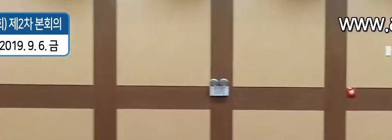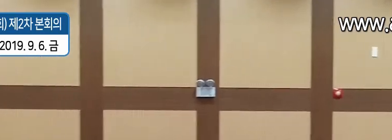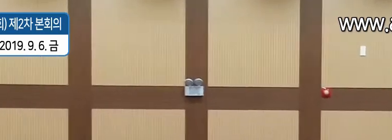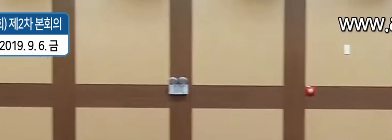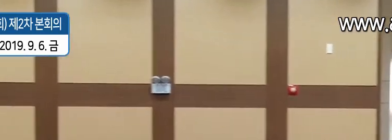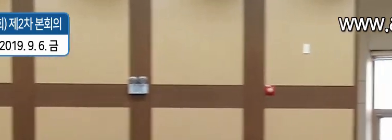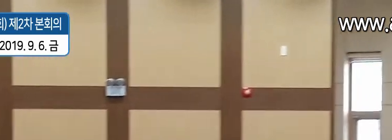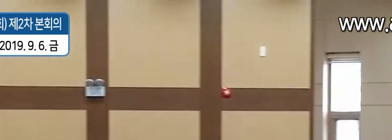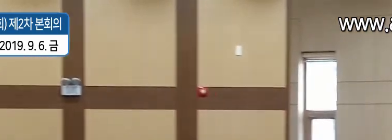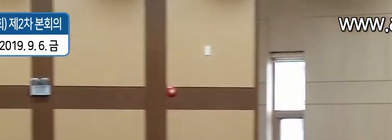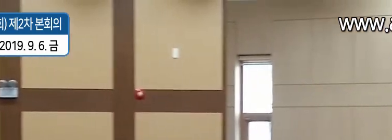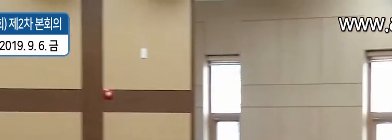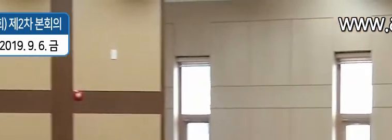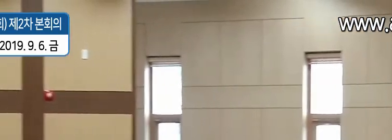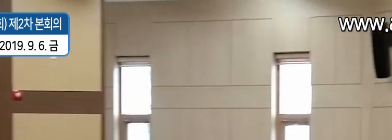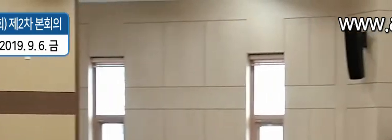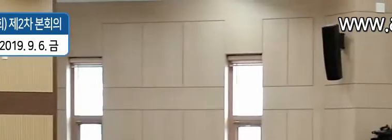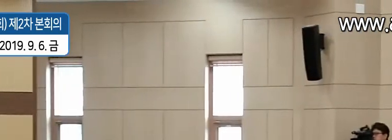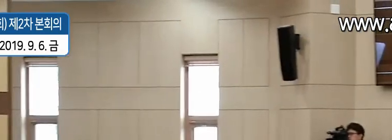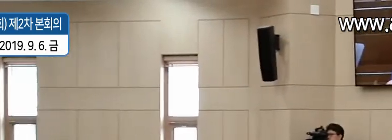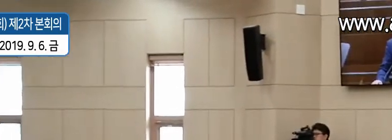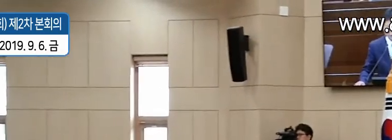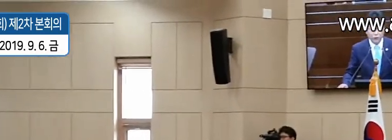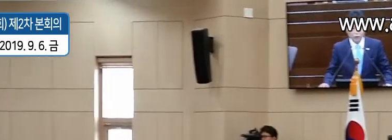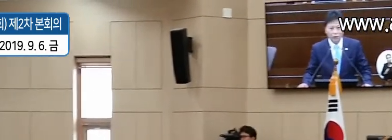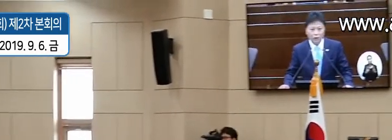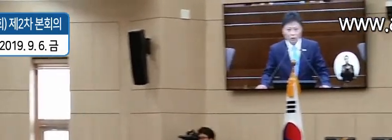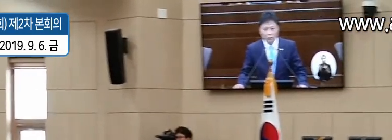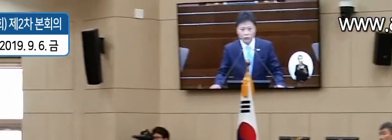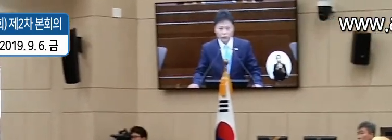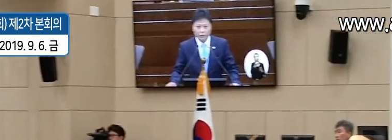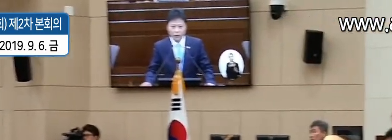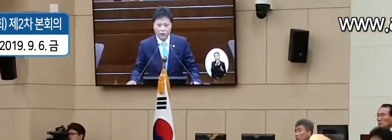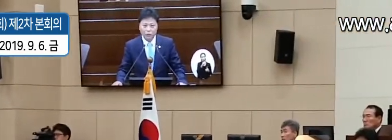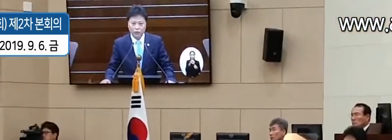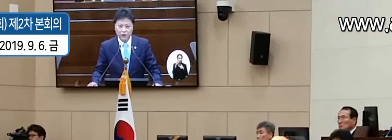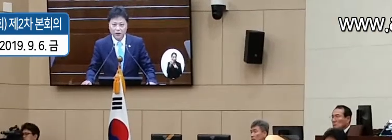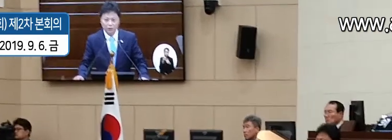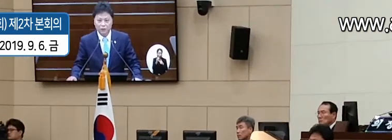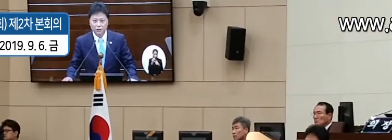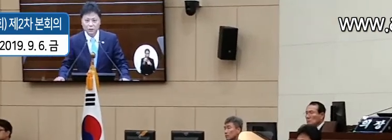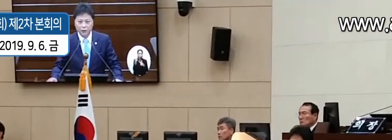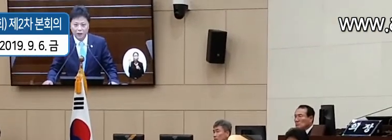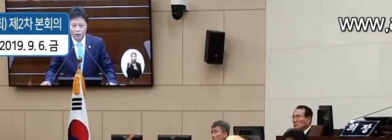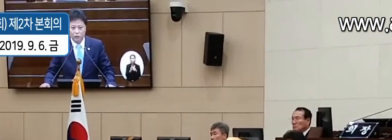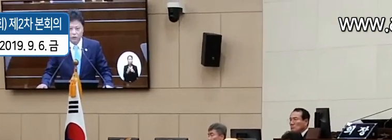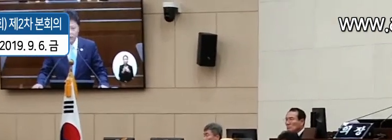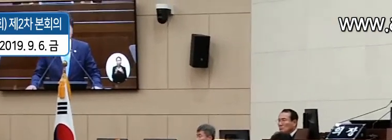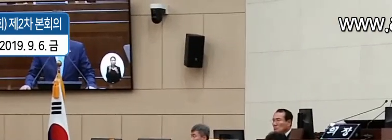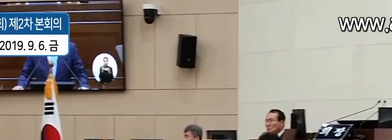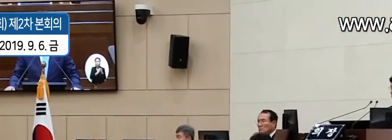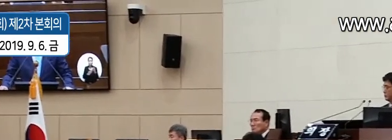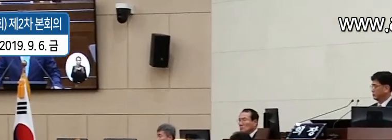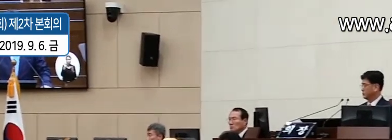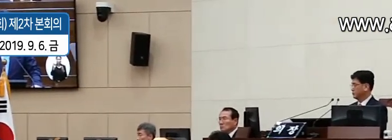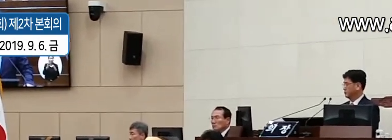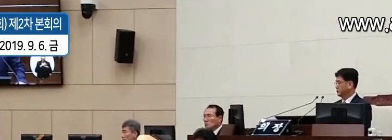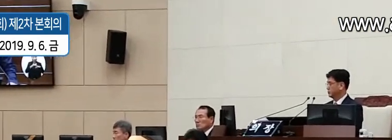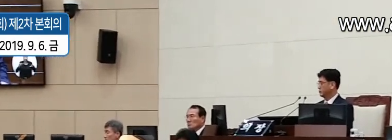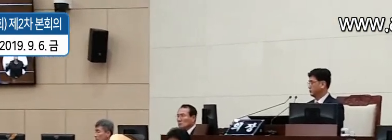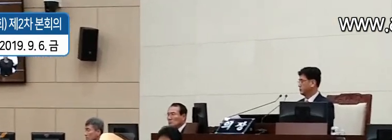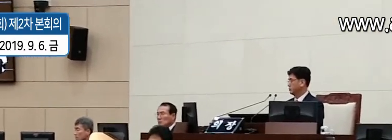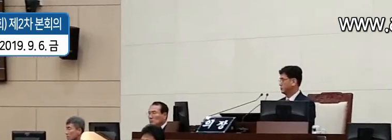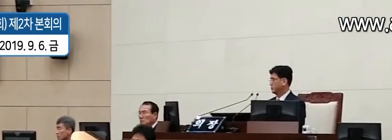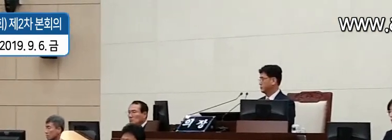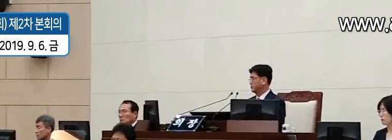설치함으로써 시설에 대한 공공 활용도를 높이고 보조금의 공정한 집행과 공익에